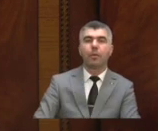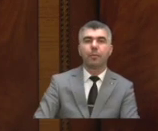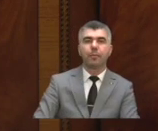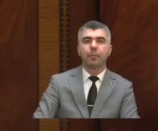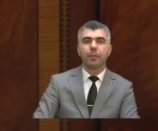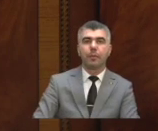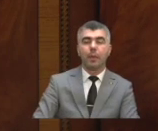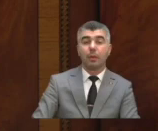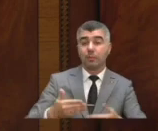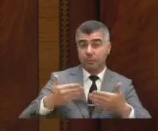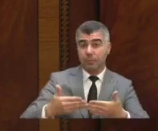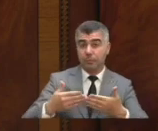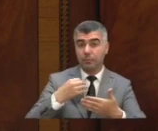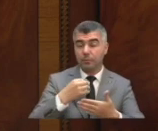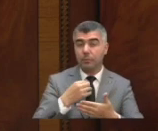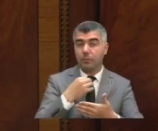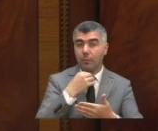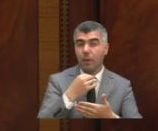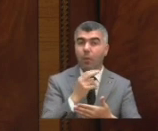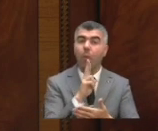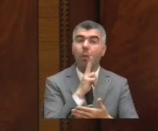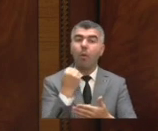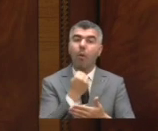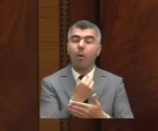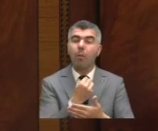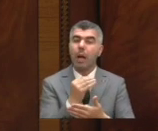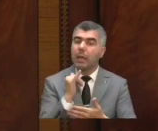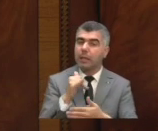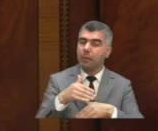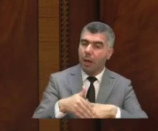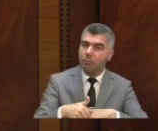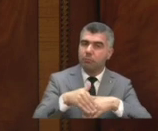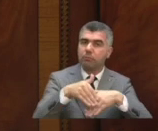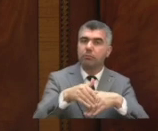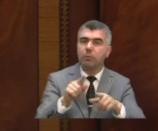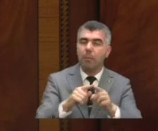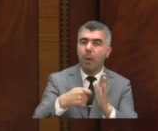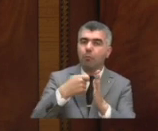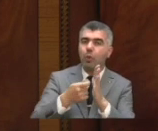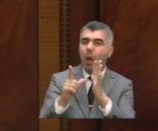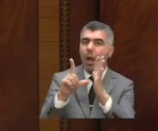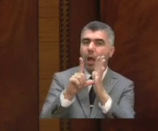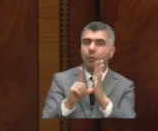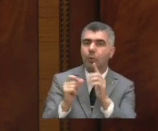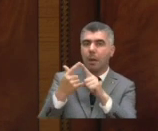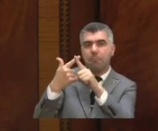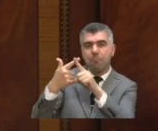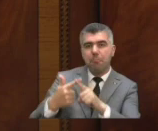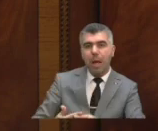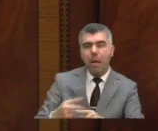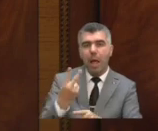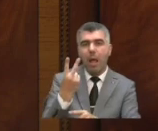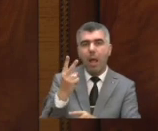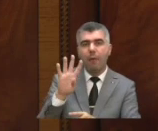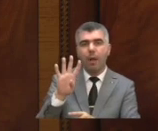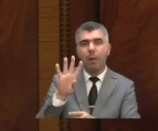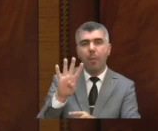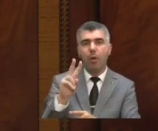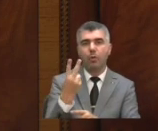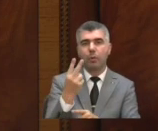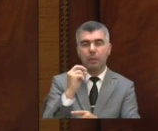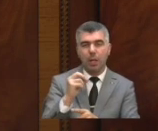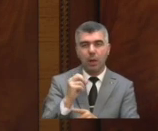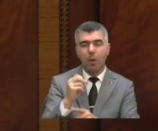الاطار فان الحكومه عازمه من خلال مشروع قانون لسنه 2024 مواصله اصلاح